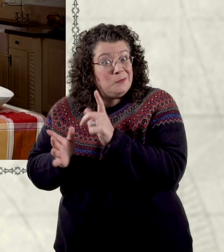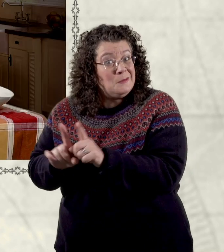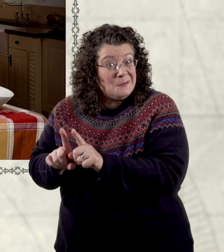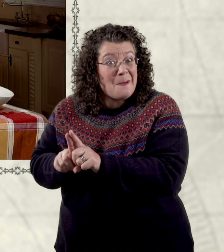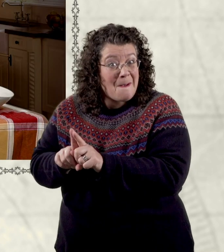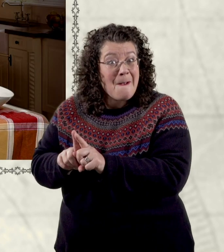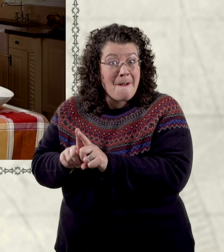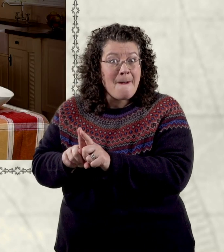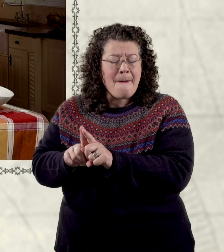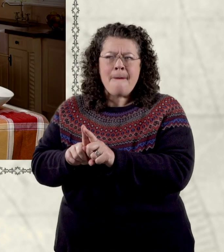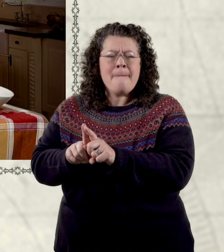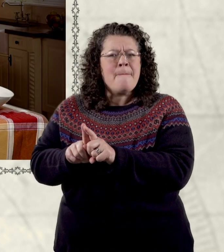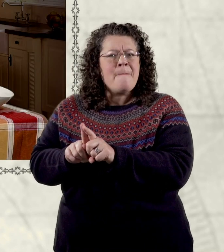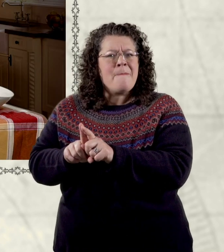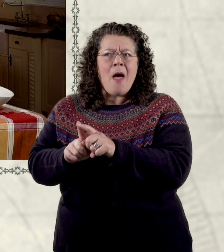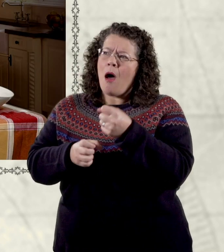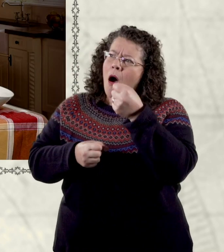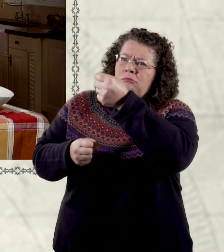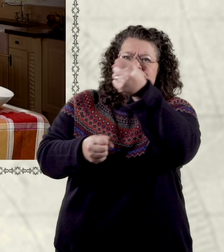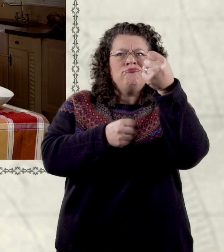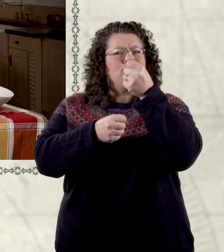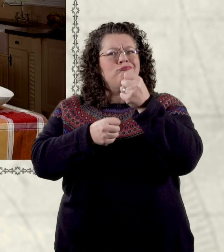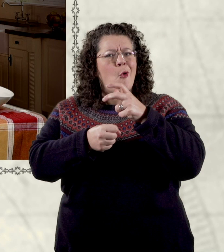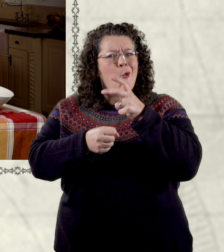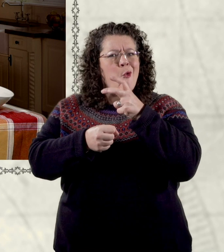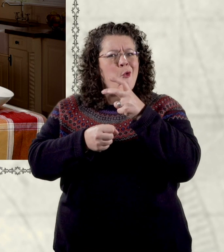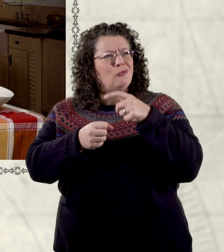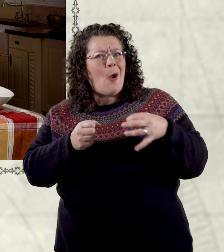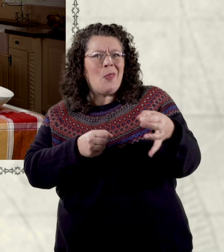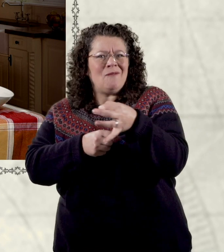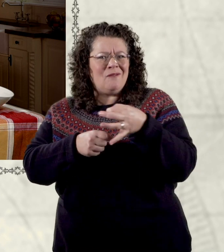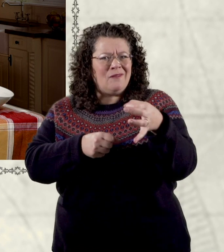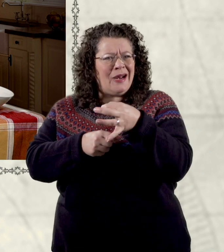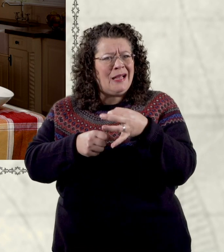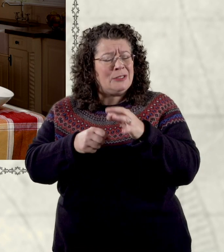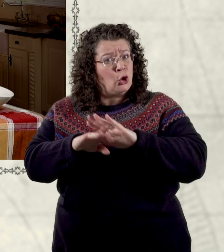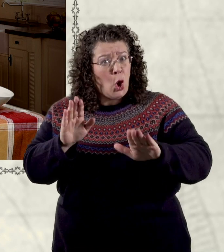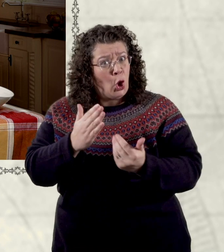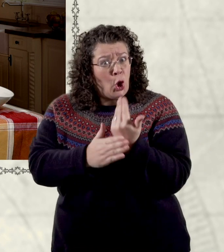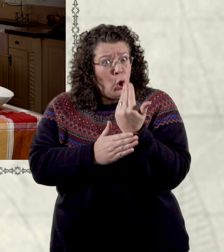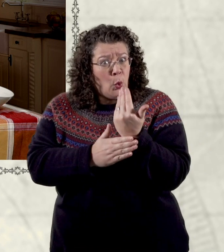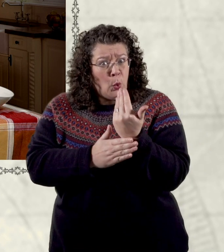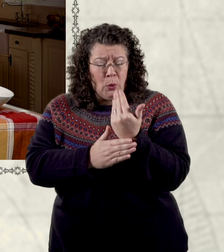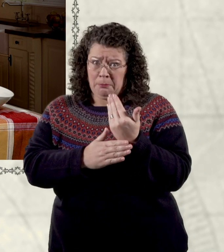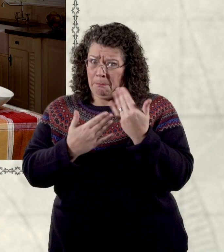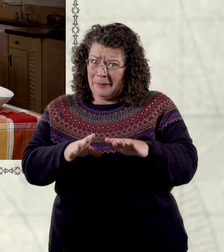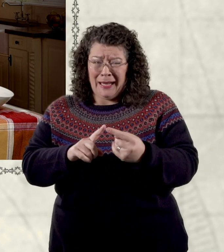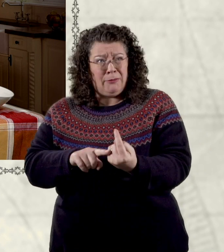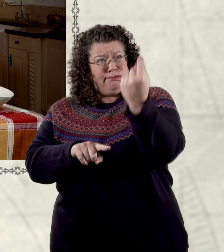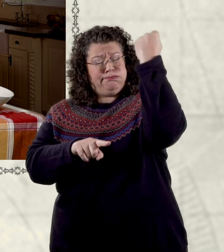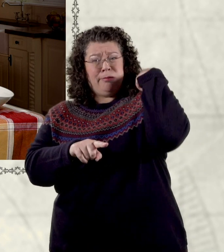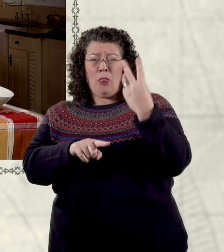dyw cario ceffyl o gwmpas y pentrefi ddim yn rhywbeth newydd chwaith. Ers cyn y 10th ganrif ar 10,